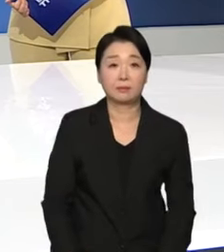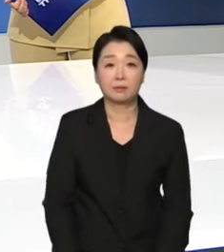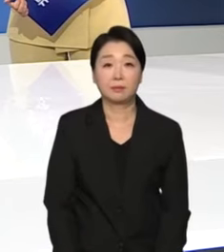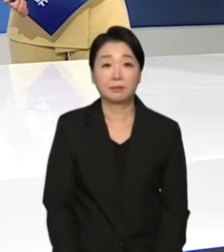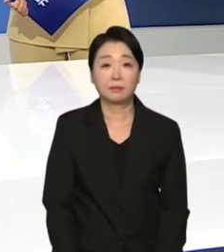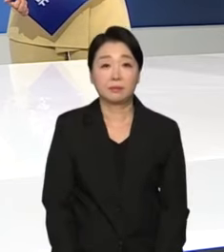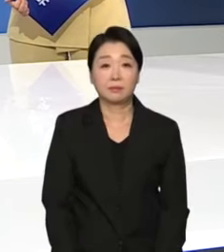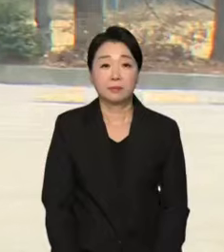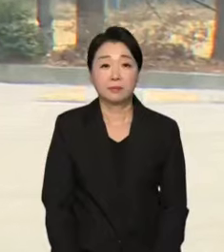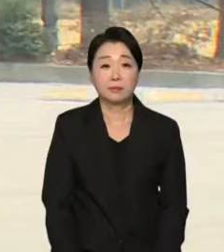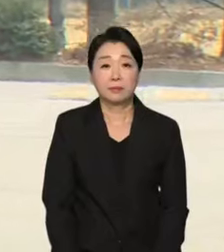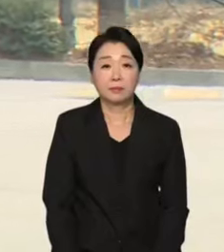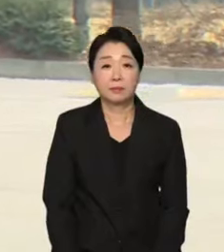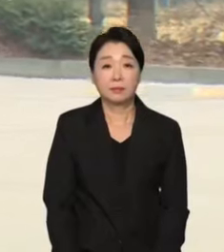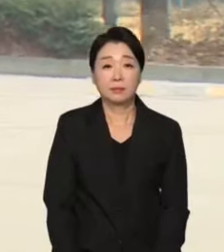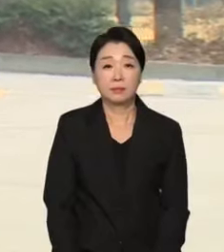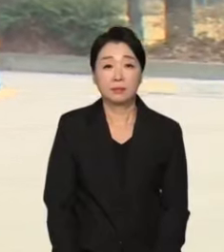기자입니다.